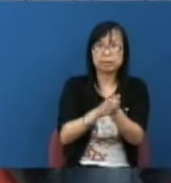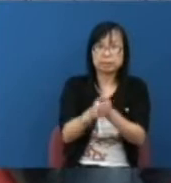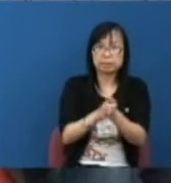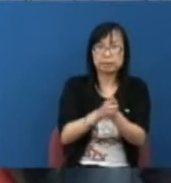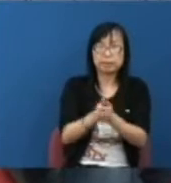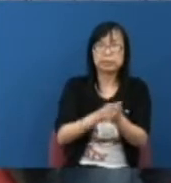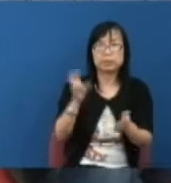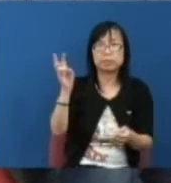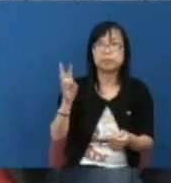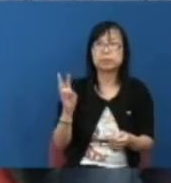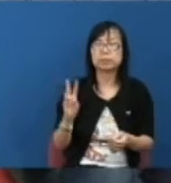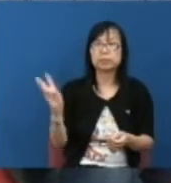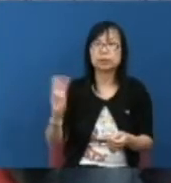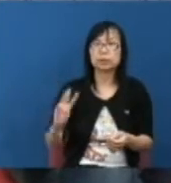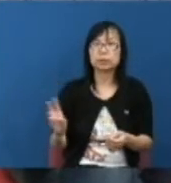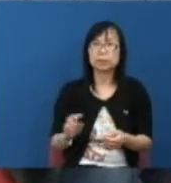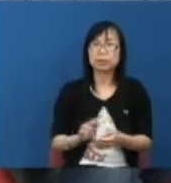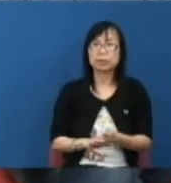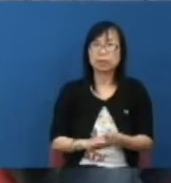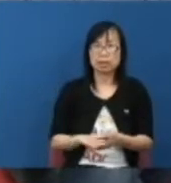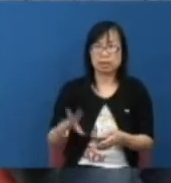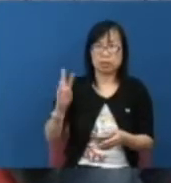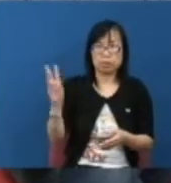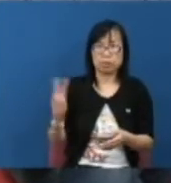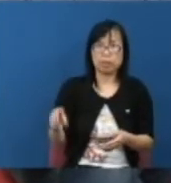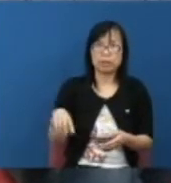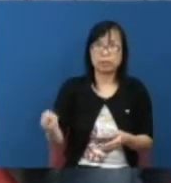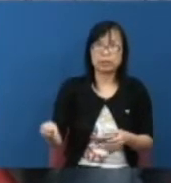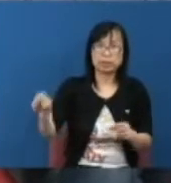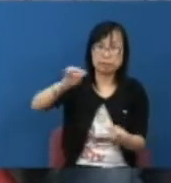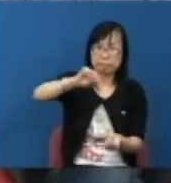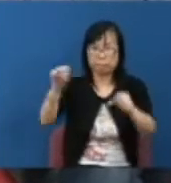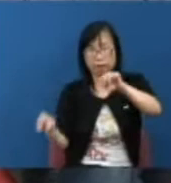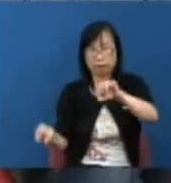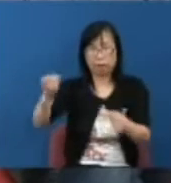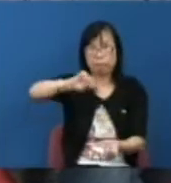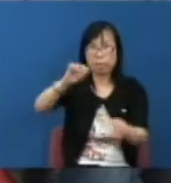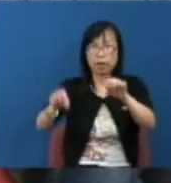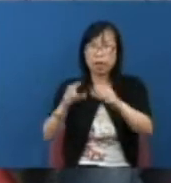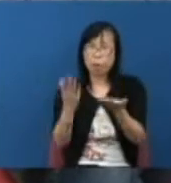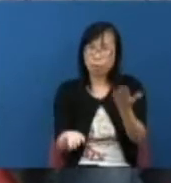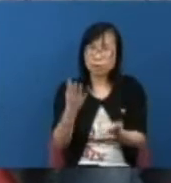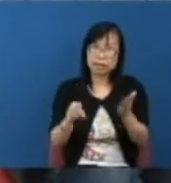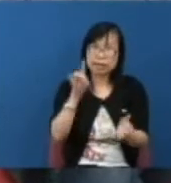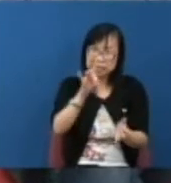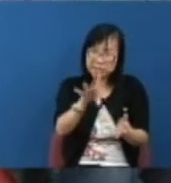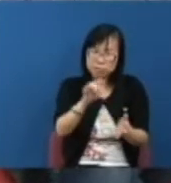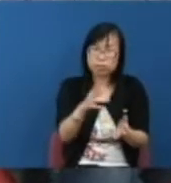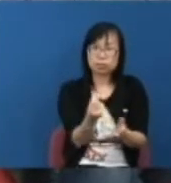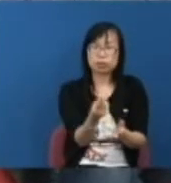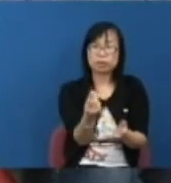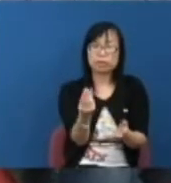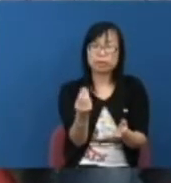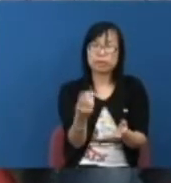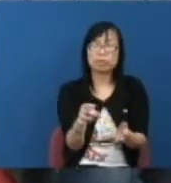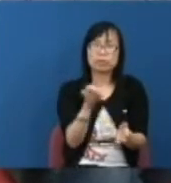水，咁咧呢啲水就佢係要用一啲化學物嚇，或者啲消毒品咧，係去做消毒